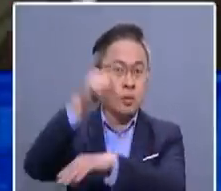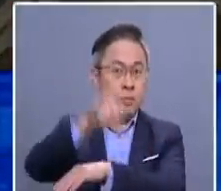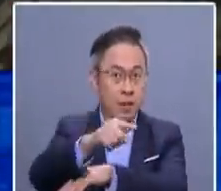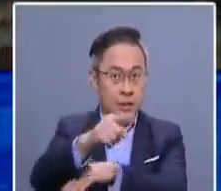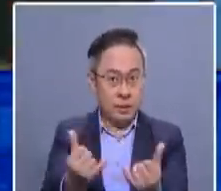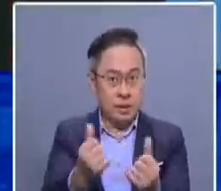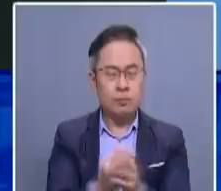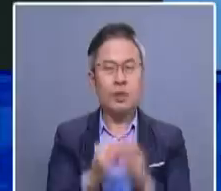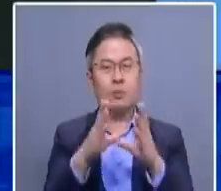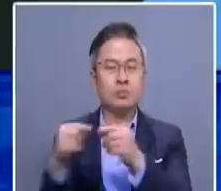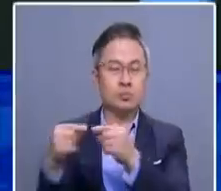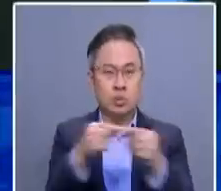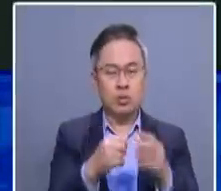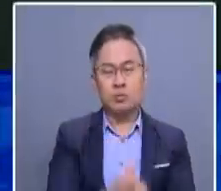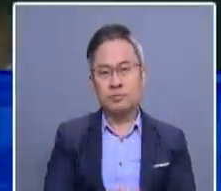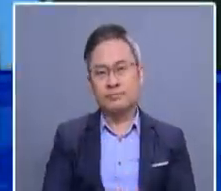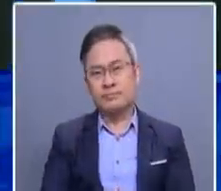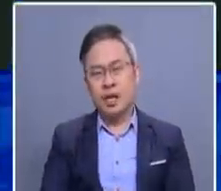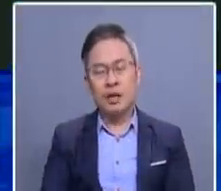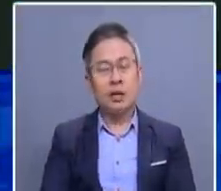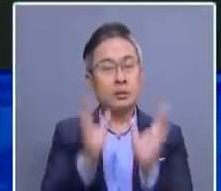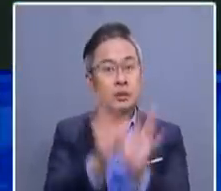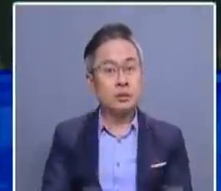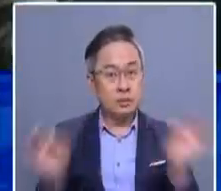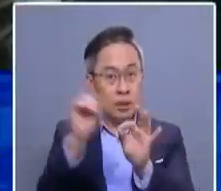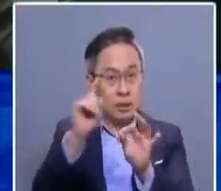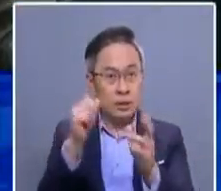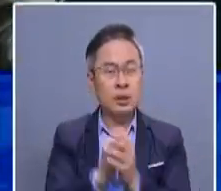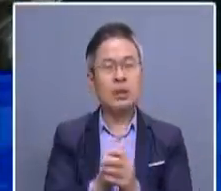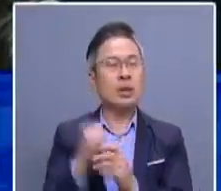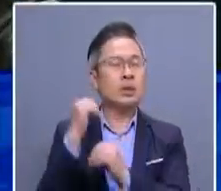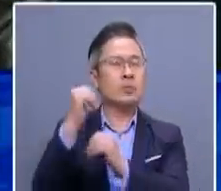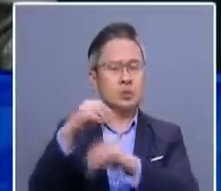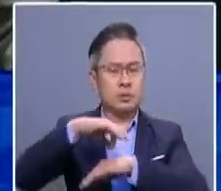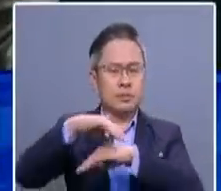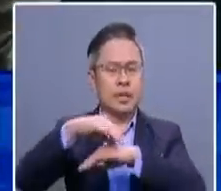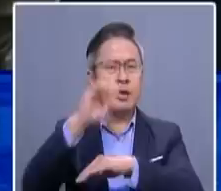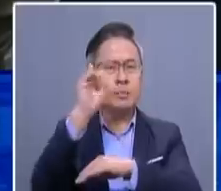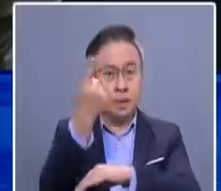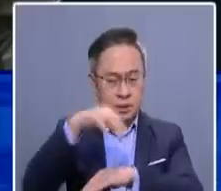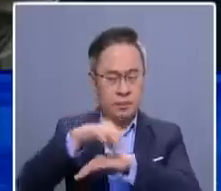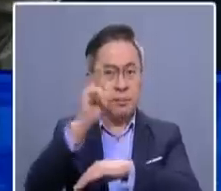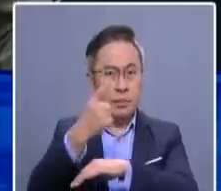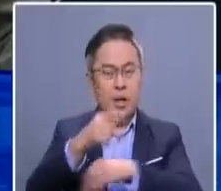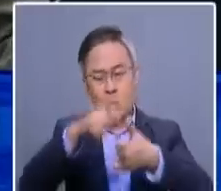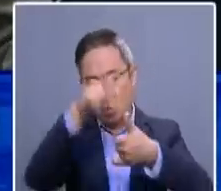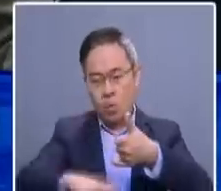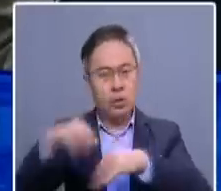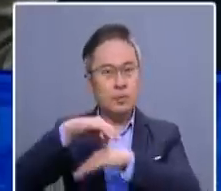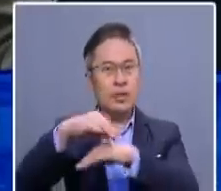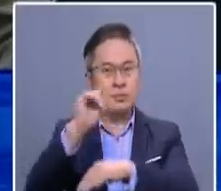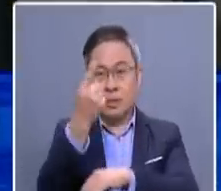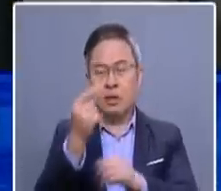นการประชุมต่อเนื่องกันเลยทั้ง2คณะวาระสำคัญวันนี้คือการกำหนดตำแหน่งขึ้นมาใหม่ค่ะเป็นตำแหน่งเฉพาะตัวระดับพ